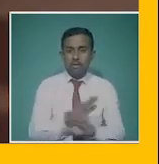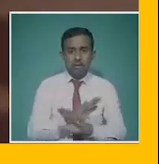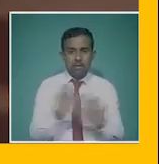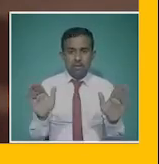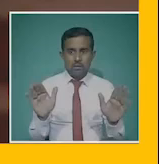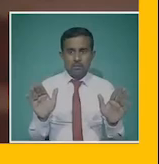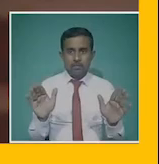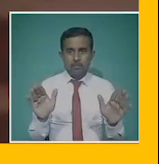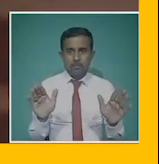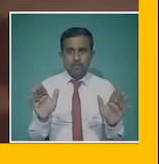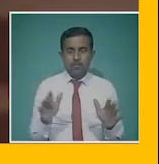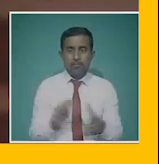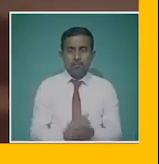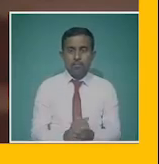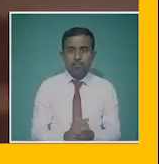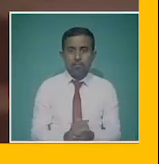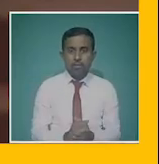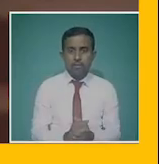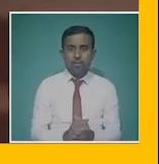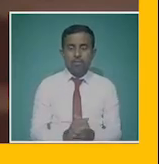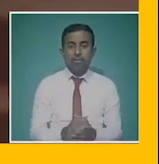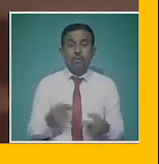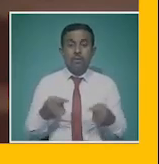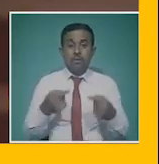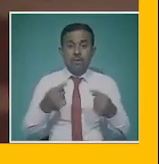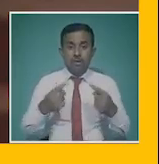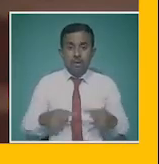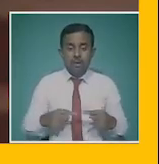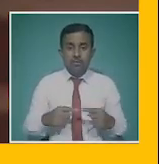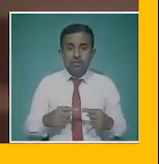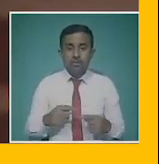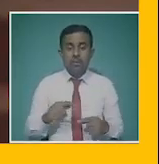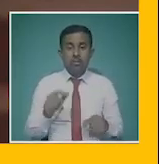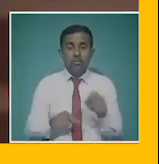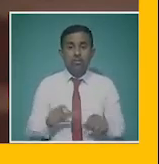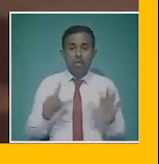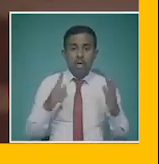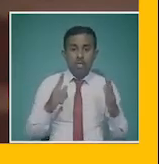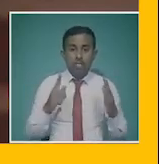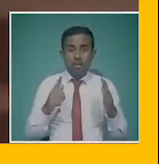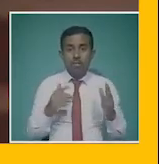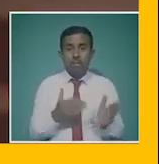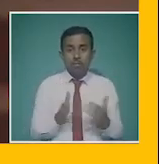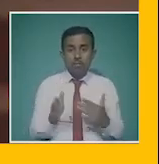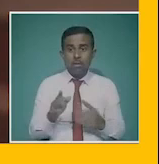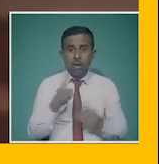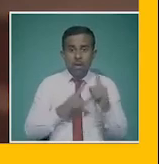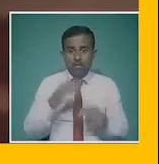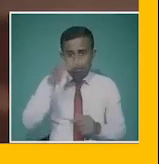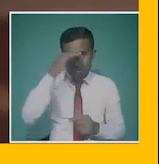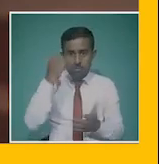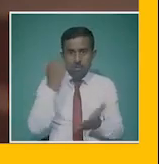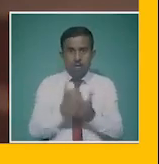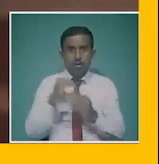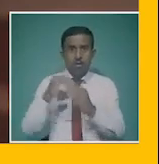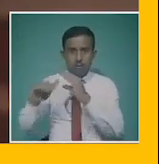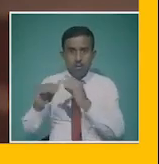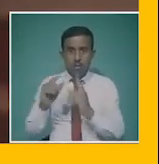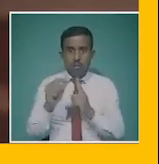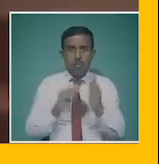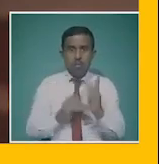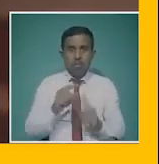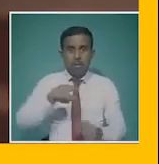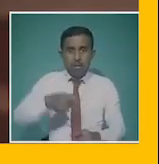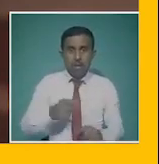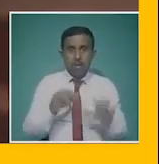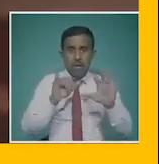නිලධාරියෙක් කිව්වලු ප්‍රසන්න ඇමතිතුමා ඕකේ කරනවා නම් අපිට ප්‍රශ්නයක් නැහැ කියලා. එදා ගිහින් එතනින් ගියක් ගන්න ට්‍රයි කරපු මන්ත්‍රීතුමා තමයි අද